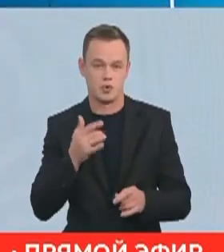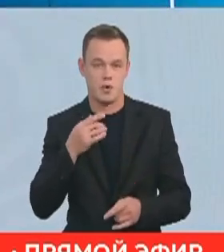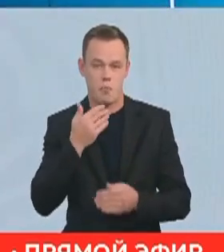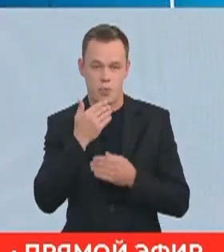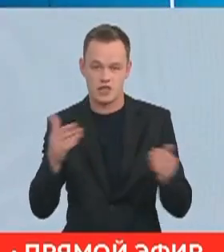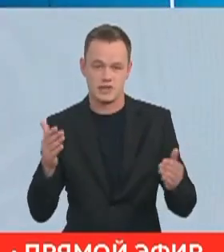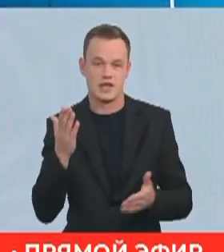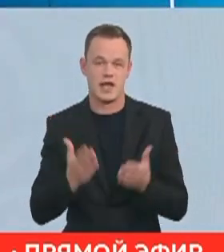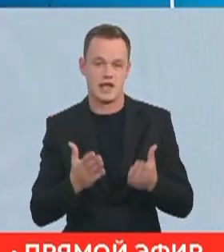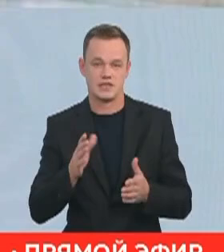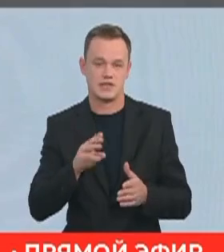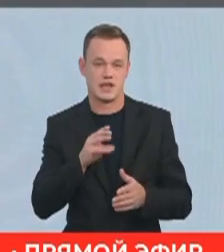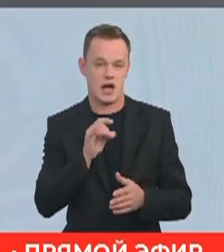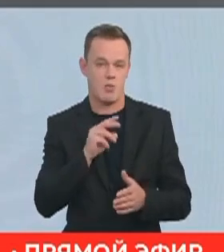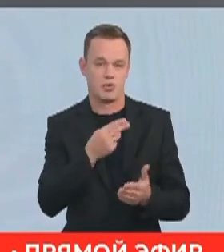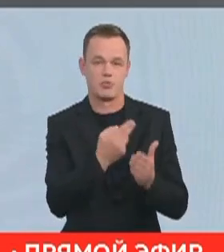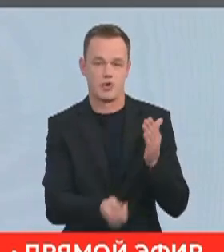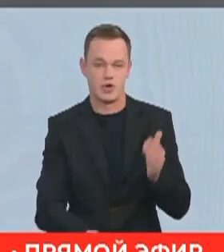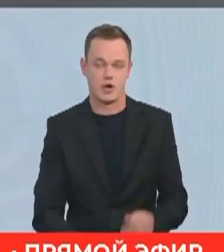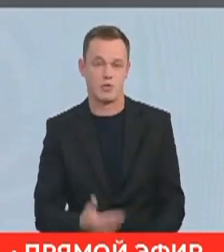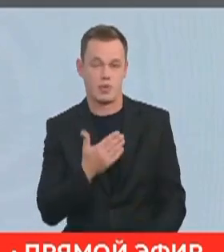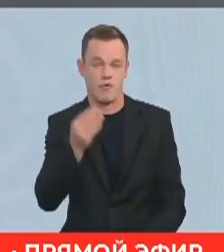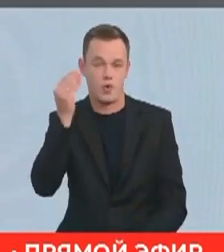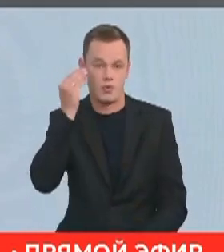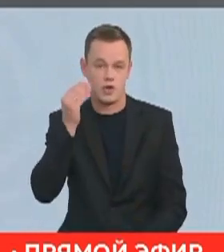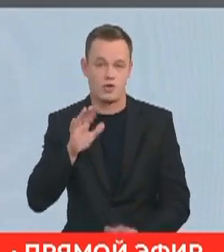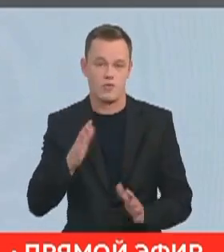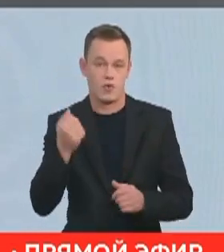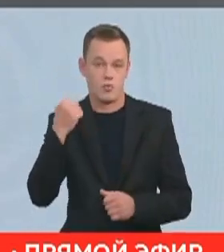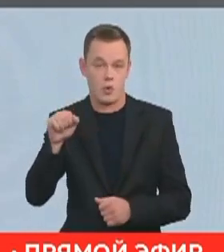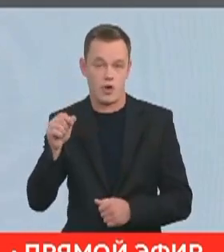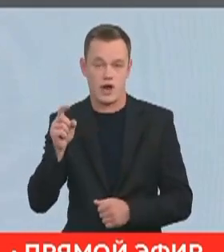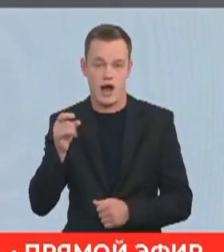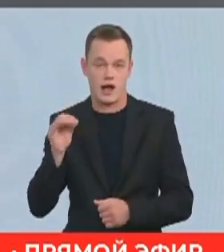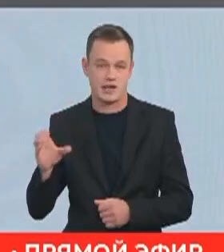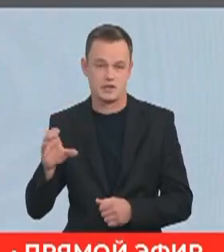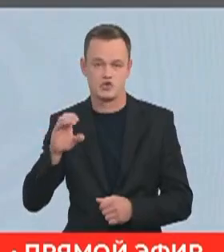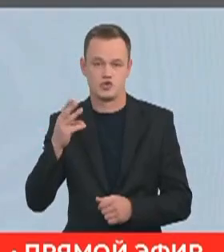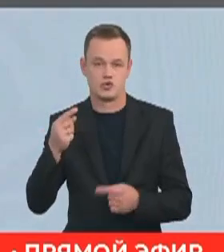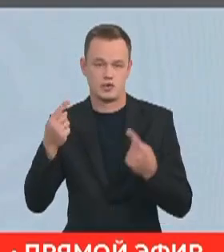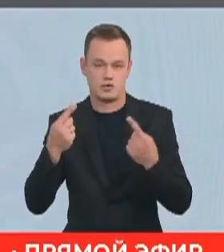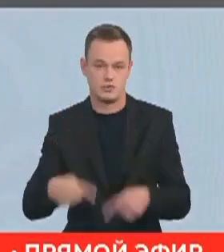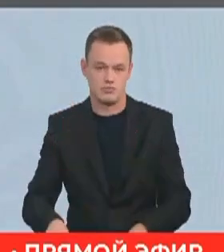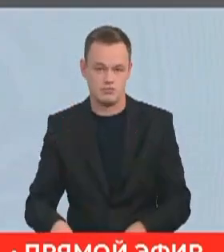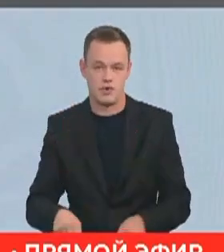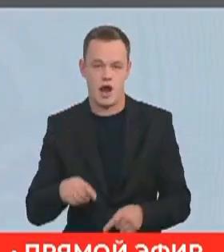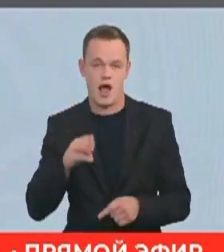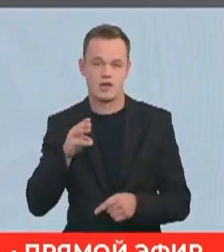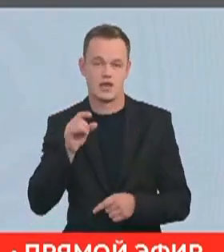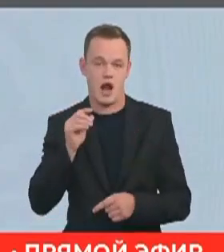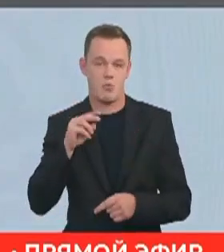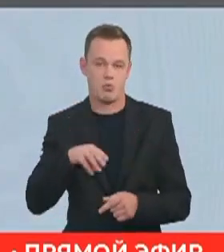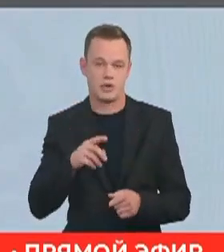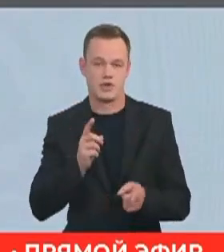последними, если Трамп проиграет. По его мнению, в случае победы Харрис США скатится в тиранию, а Трамп